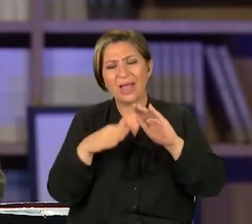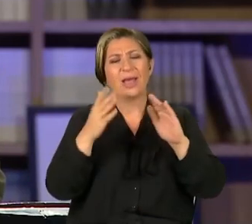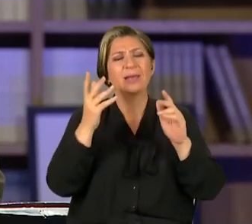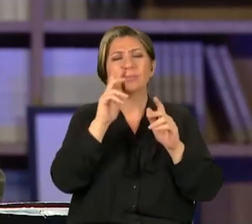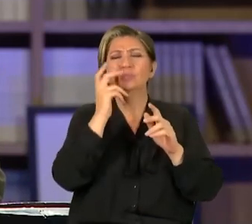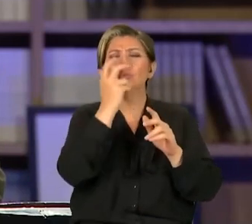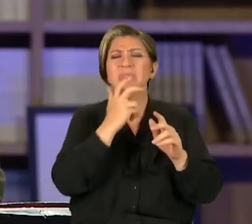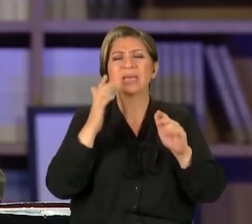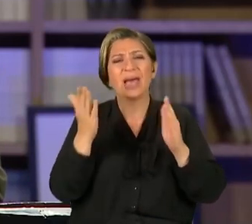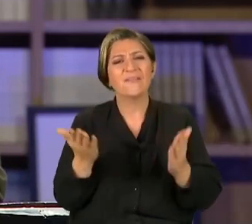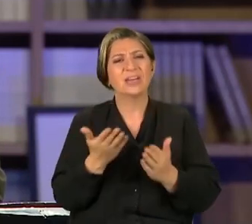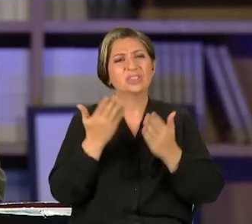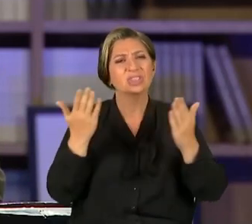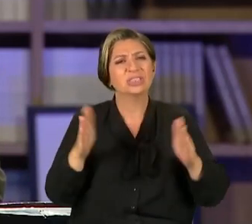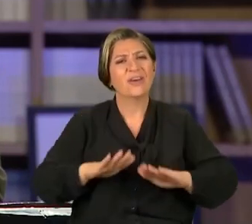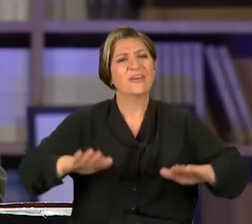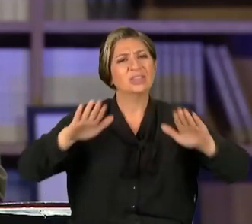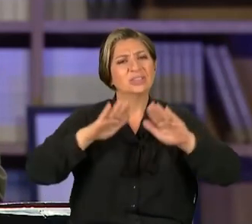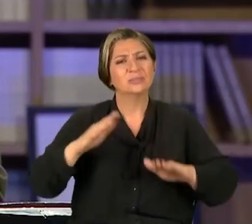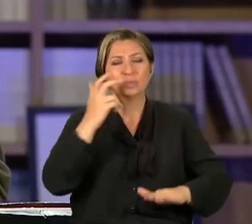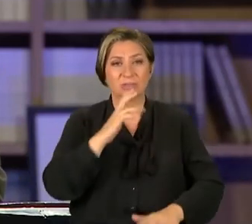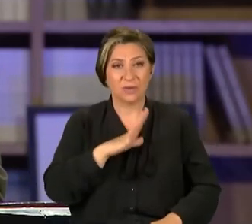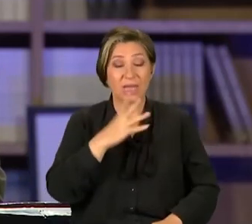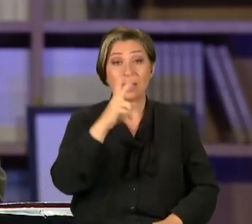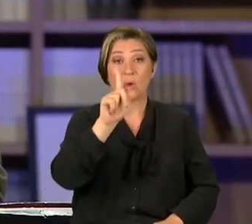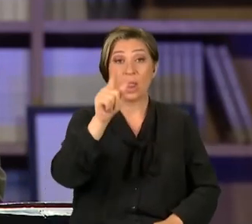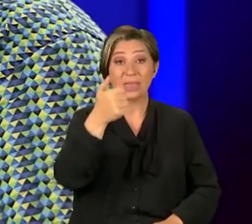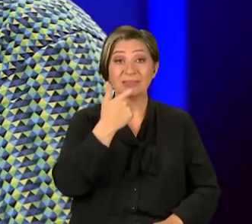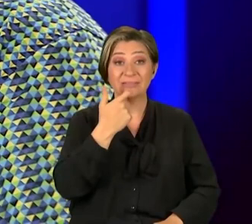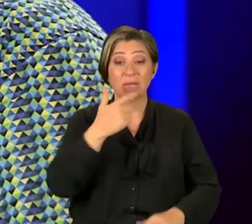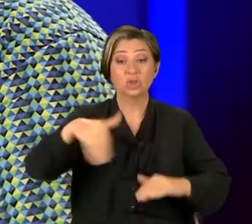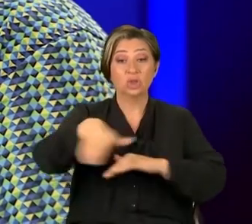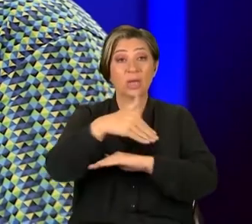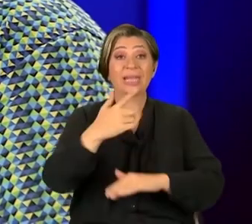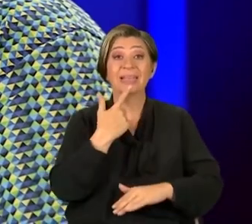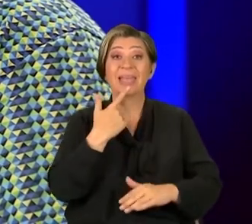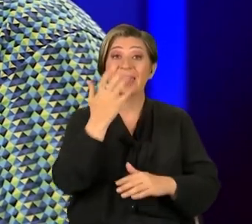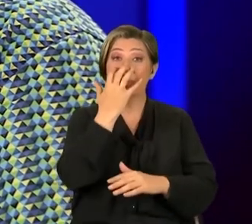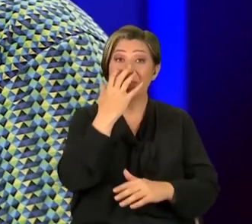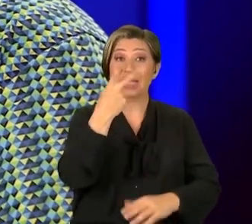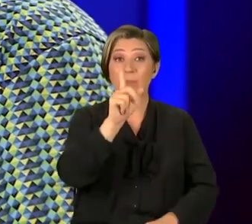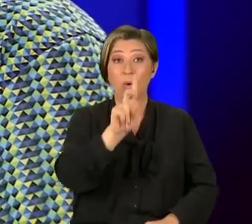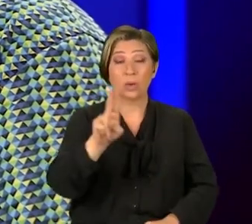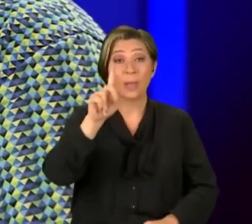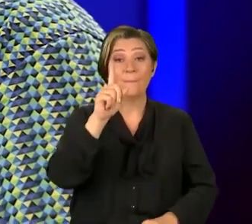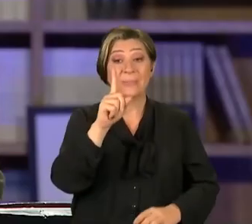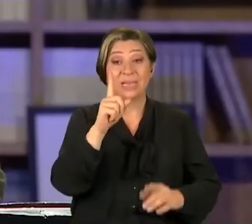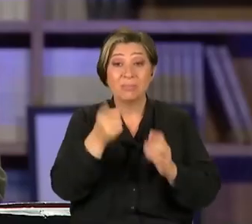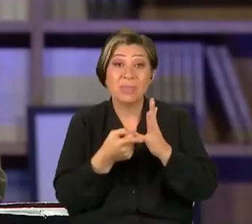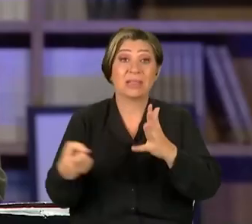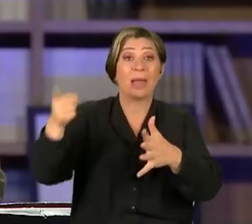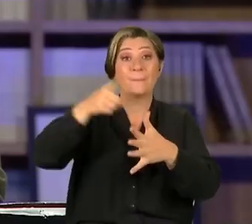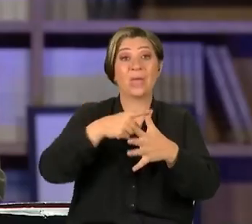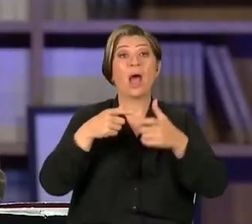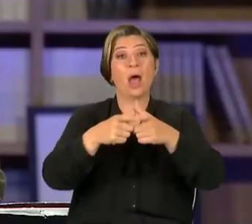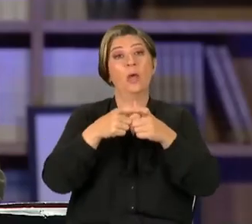daha efektif bir müzik vardır 2016 yılında Sokak dili ve edebiyatı 2017'de de birden bire